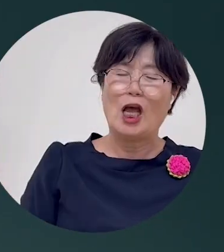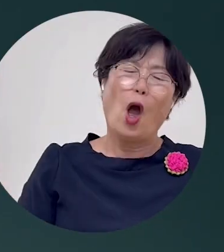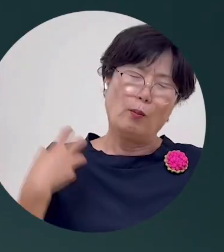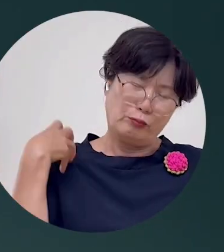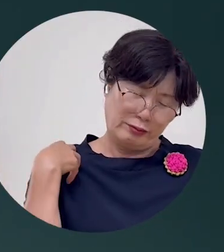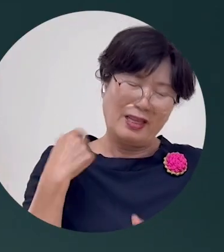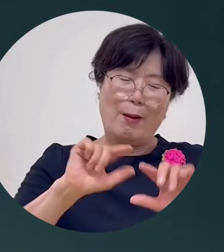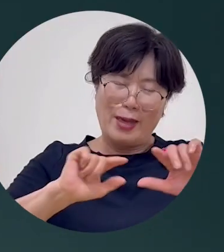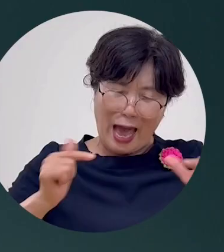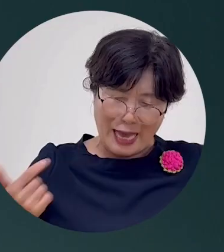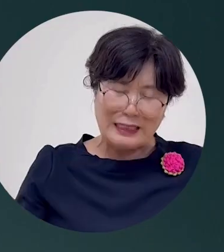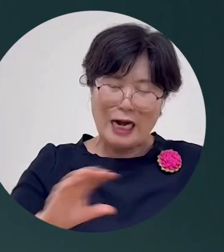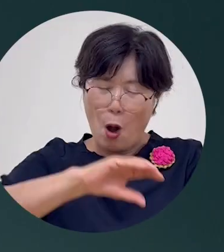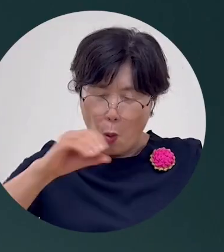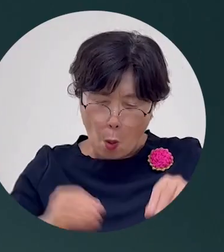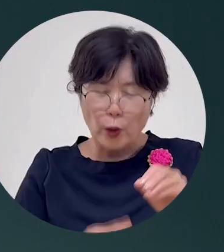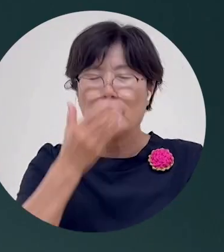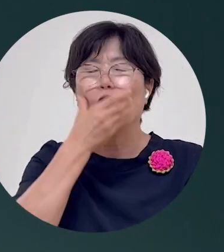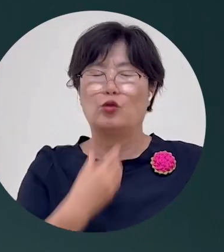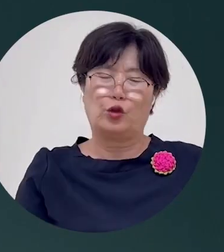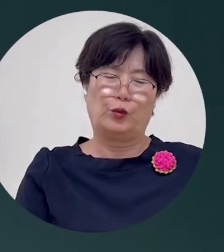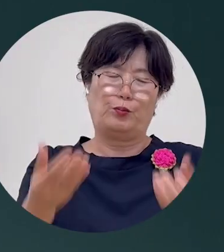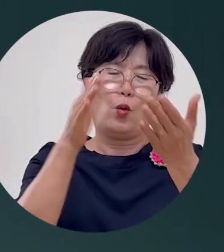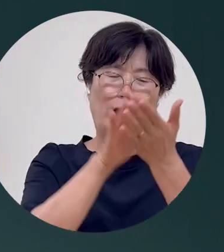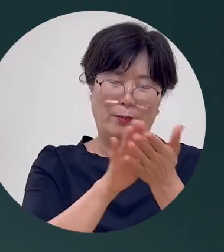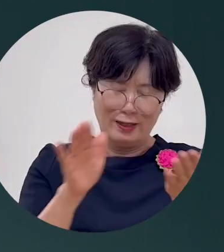부담이 아니라 축복입니다.